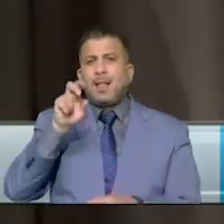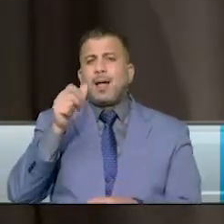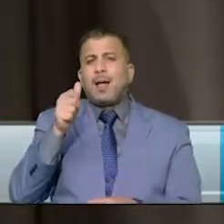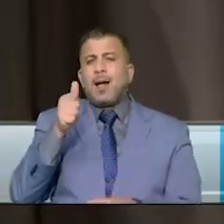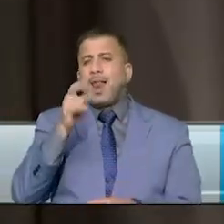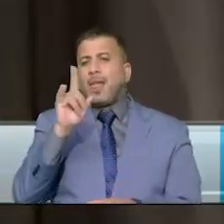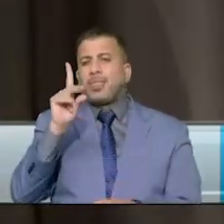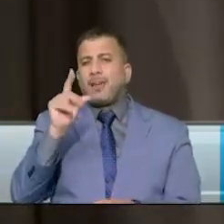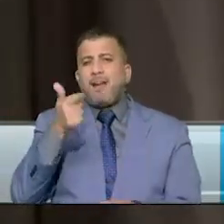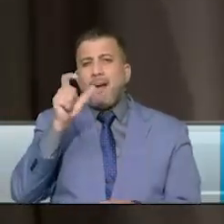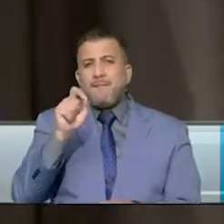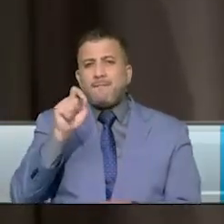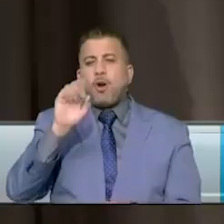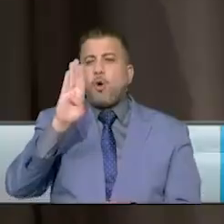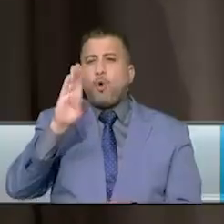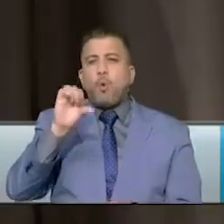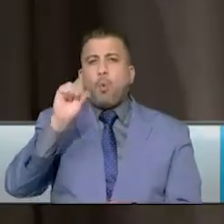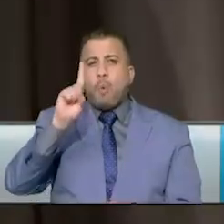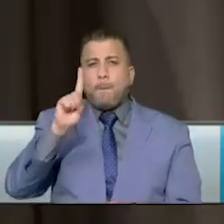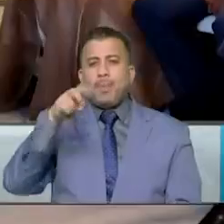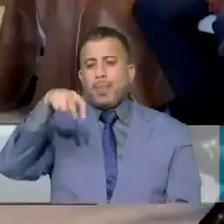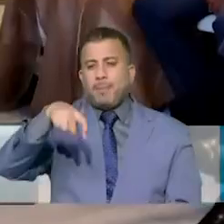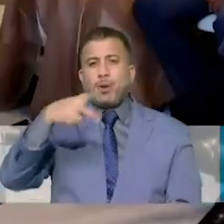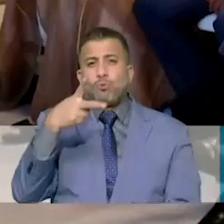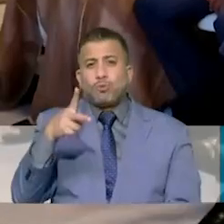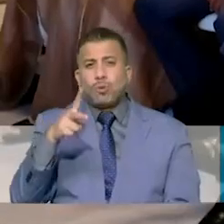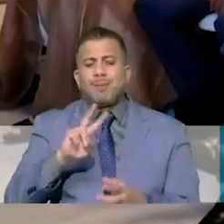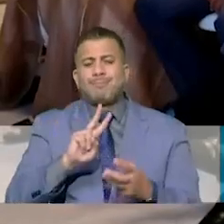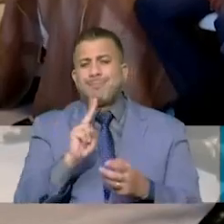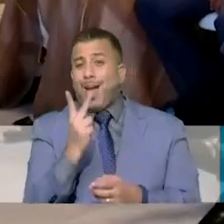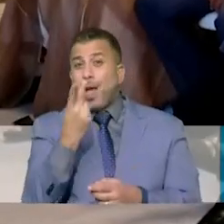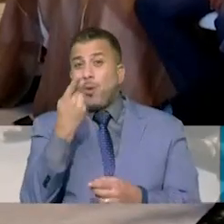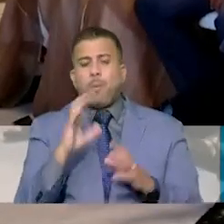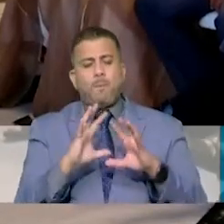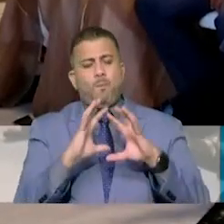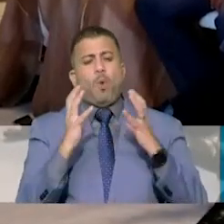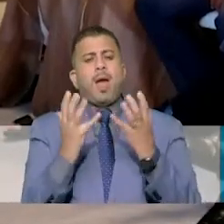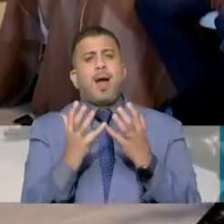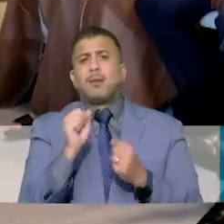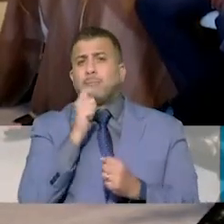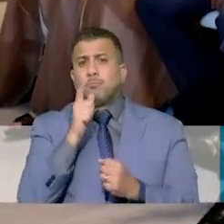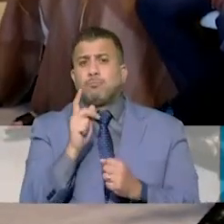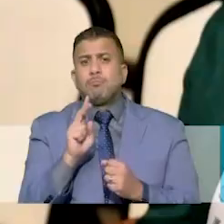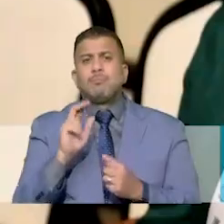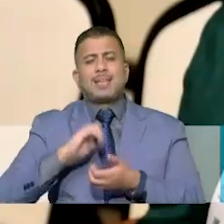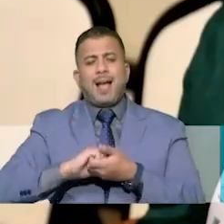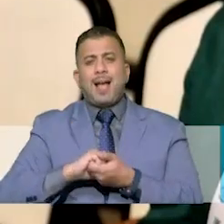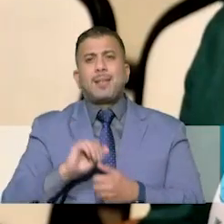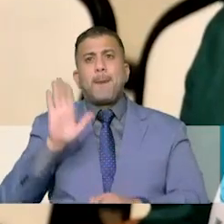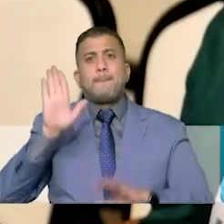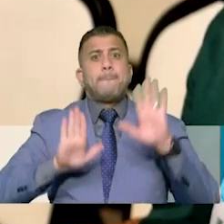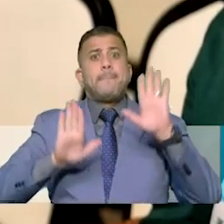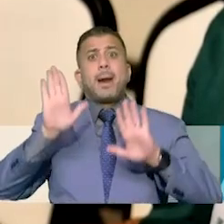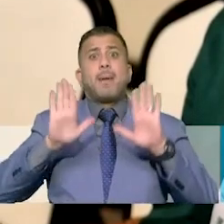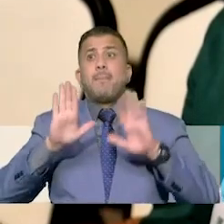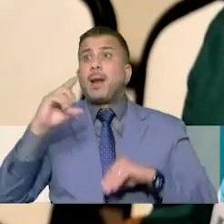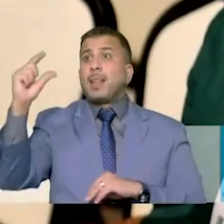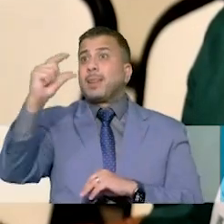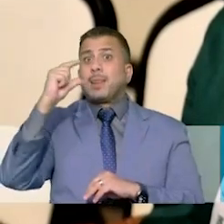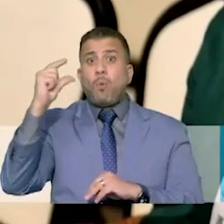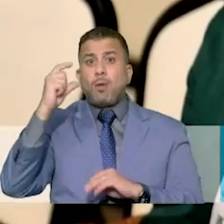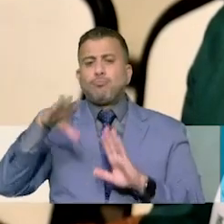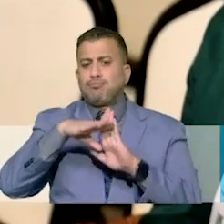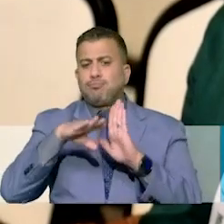كوب 28 بشان تغير المناخ الذي ينظمه المجلس بالتعاون مع الاتحاد البرلماني الدولي